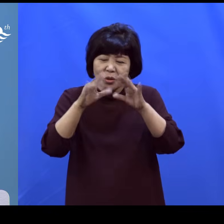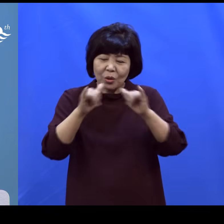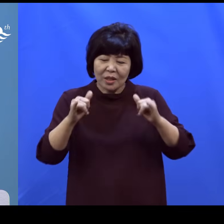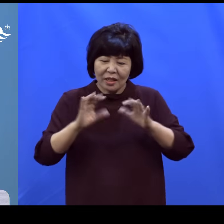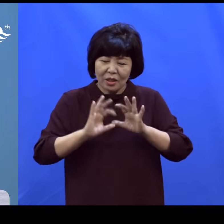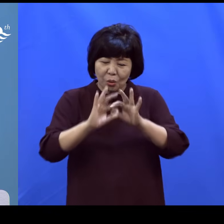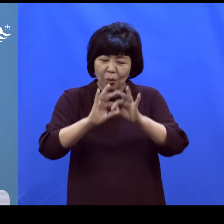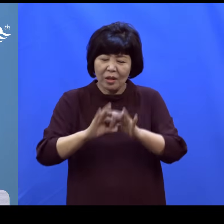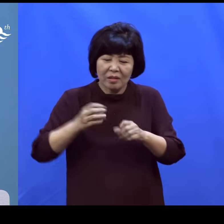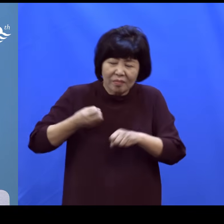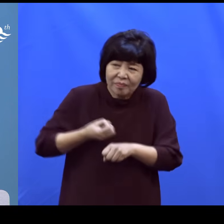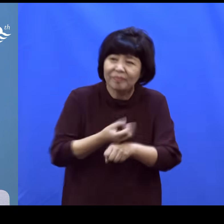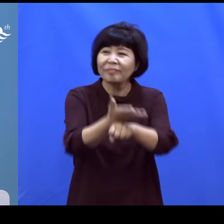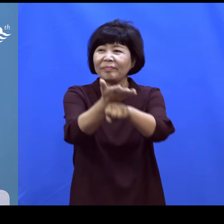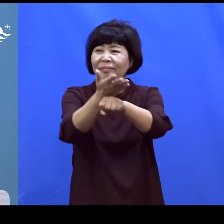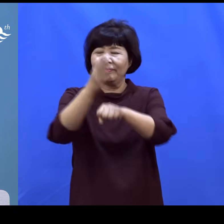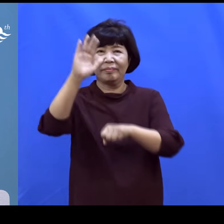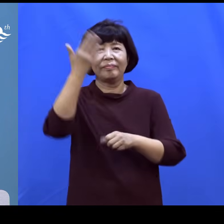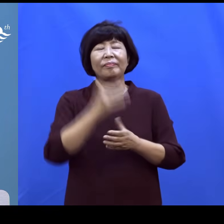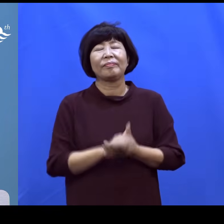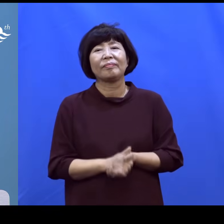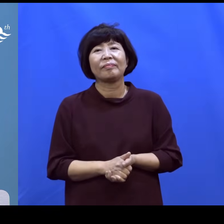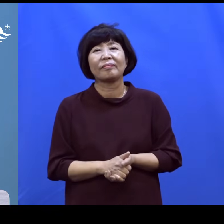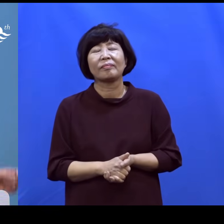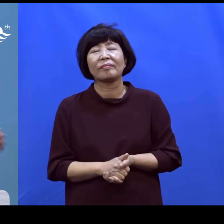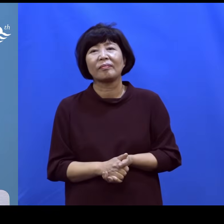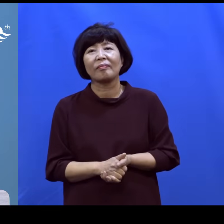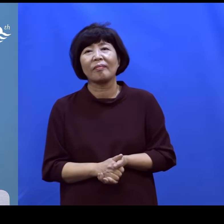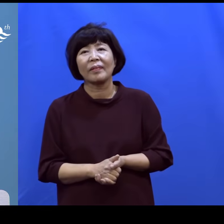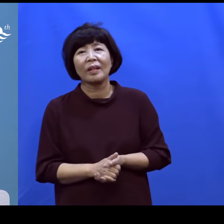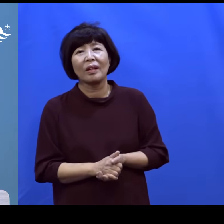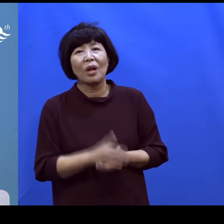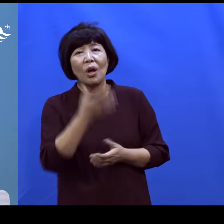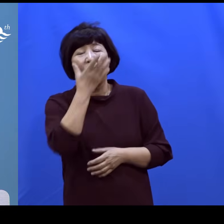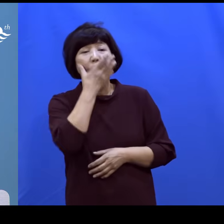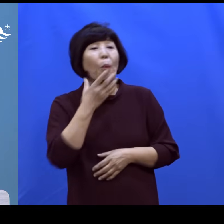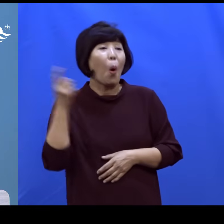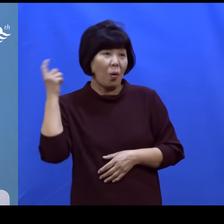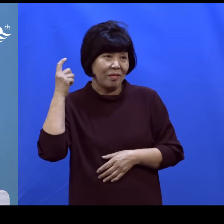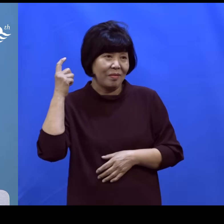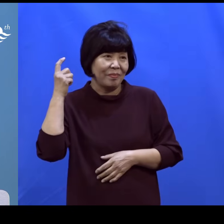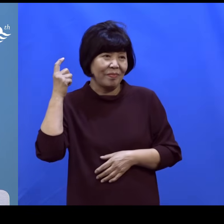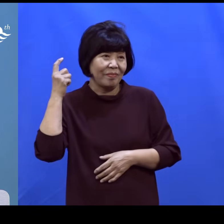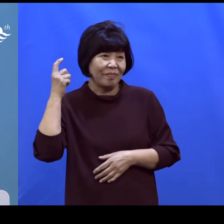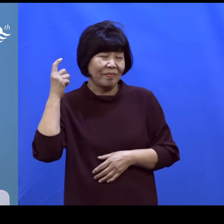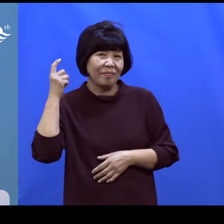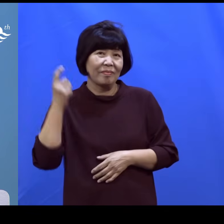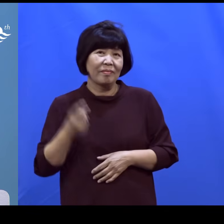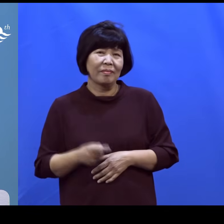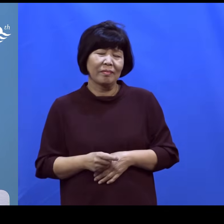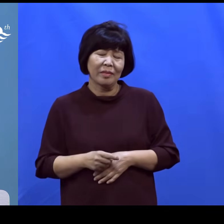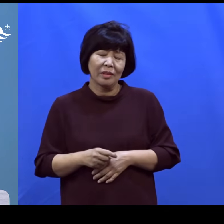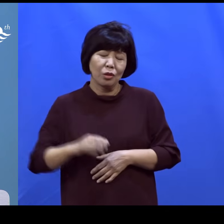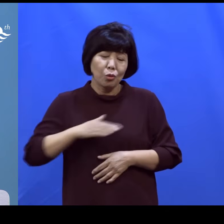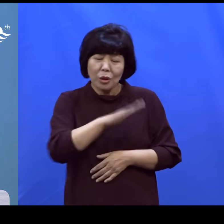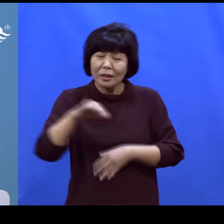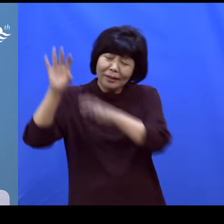여러분, 해마다 우리는 성탄절을 맞습니다. 우리는 복된 이 성탄의 소식을 반복해서 듣고